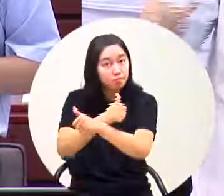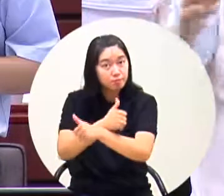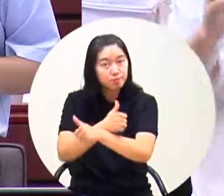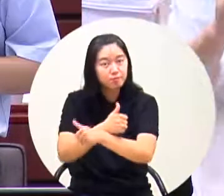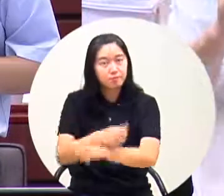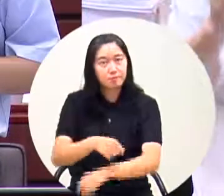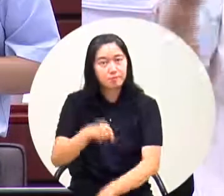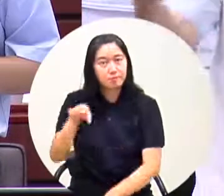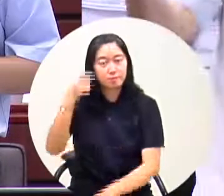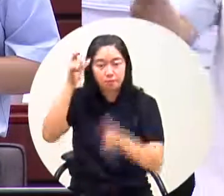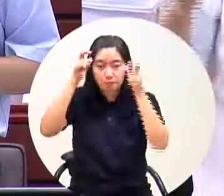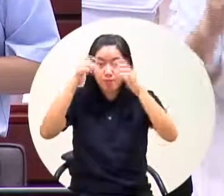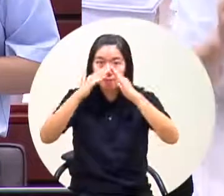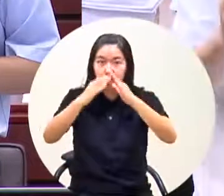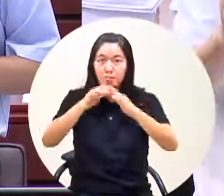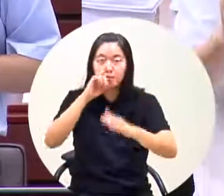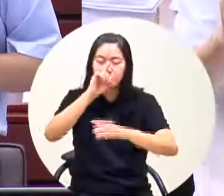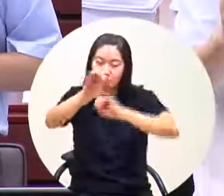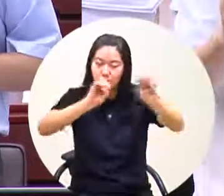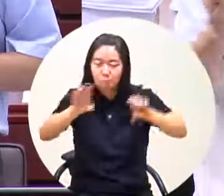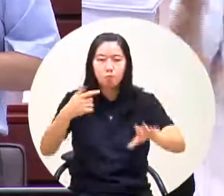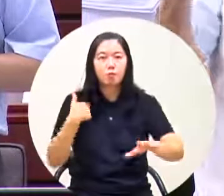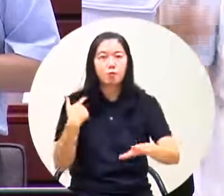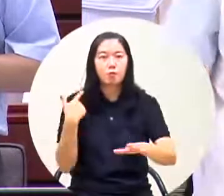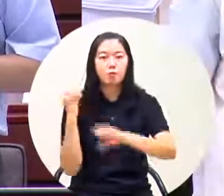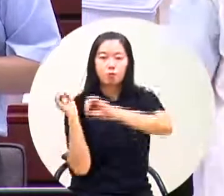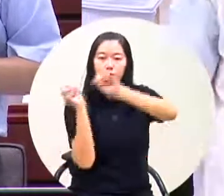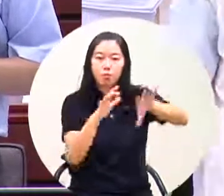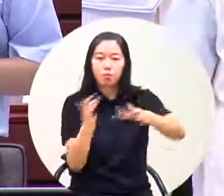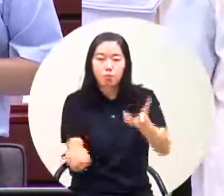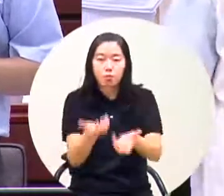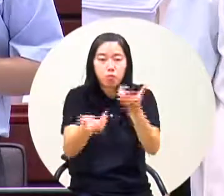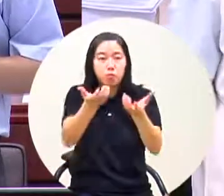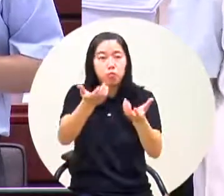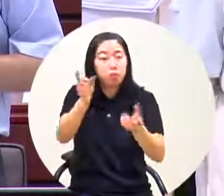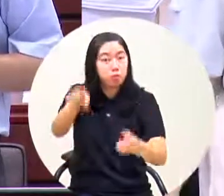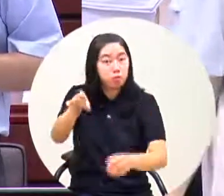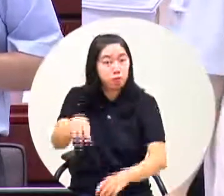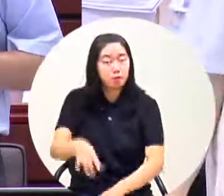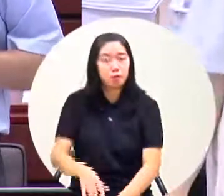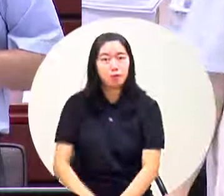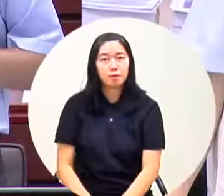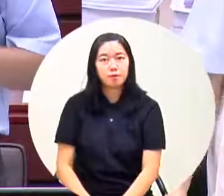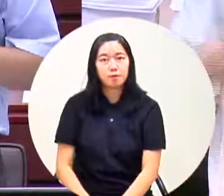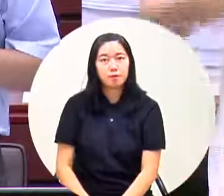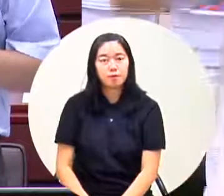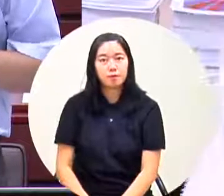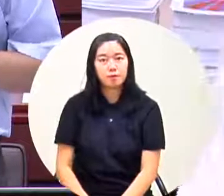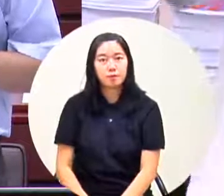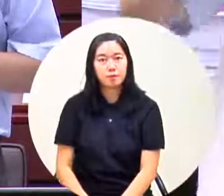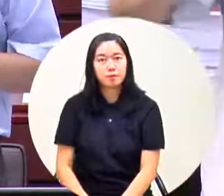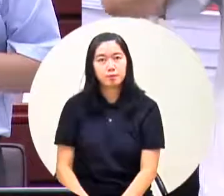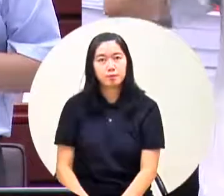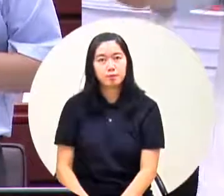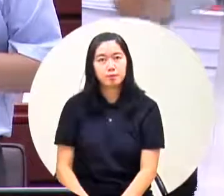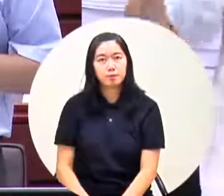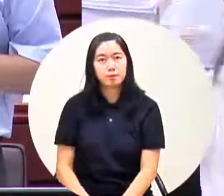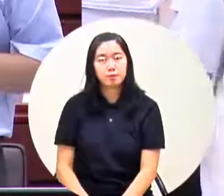高雄市的粪扫要提退这点？ 第一个部分甲议员报告吼，有关就是